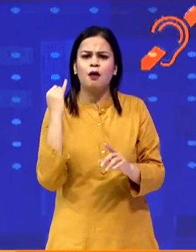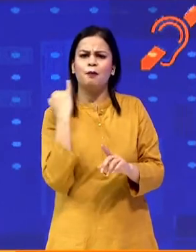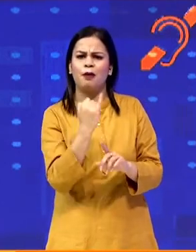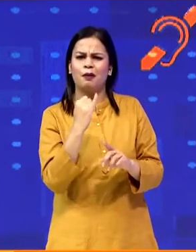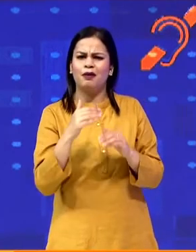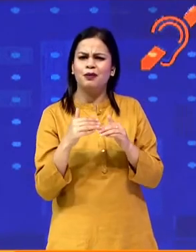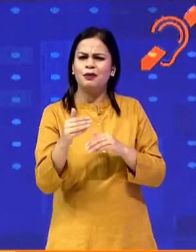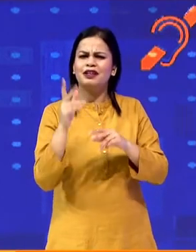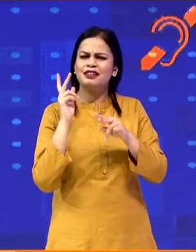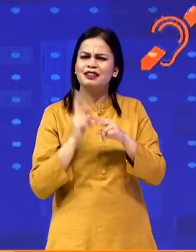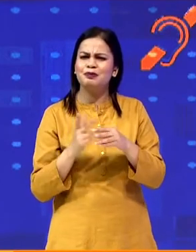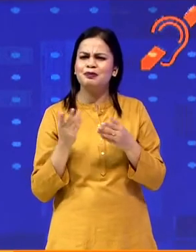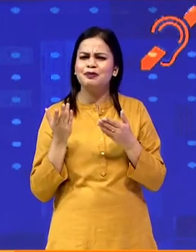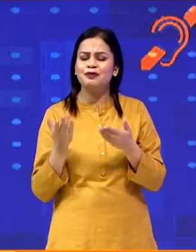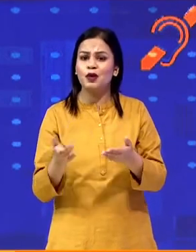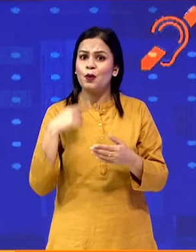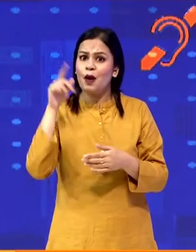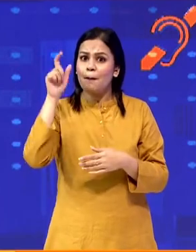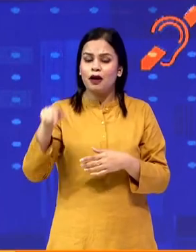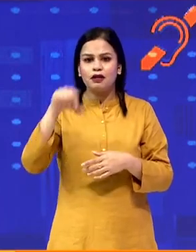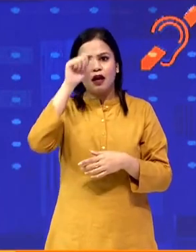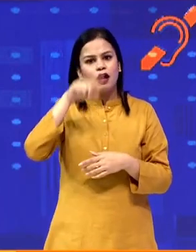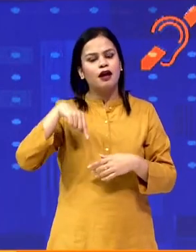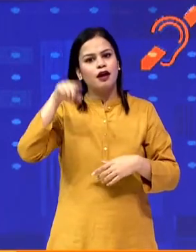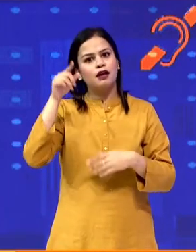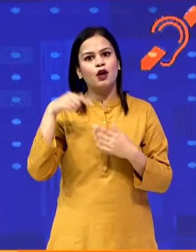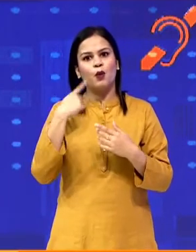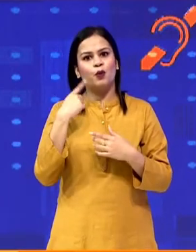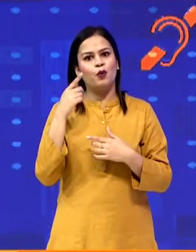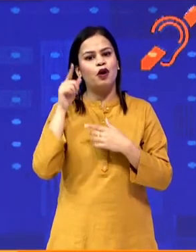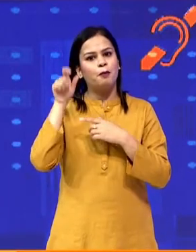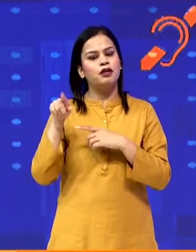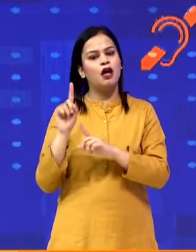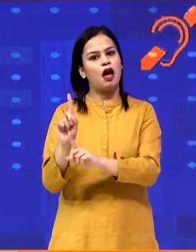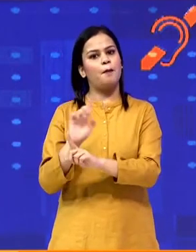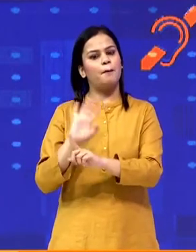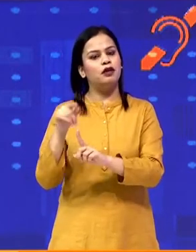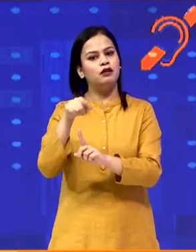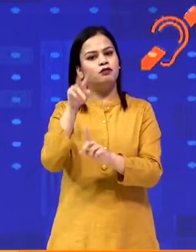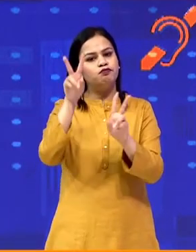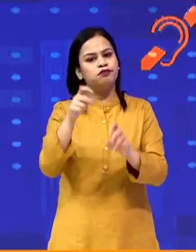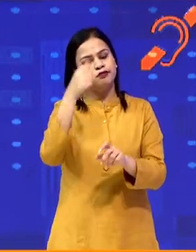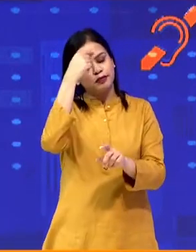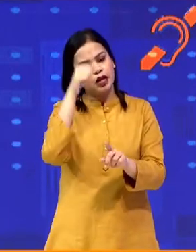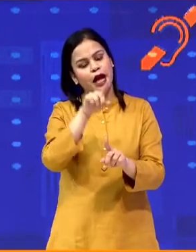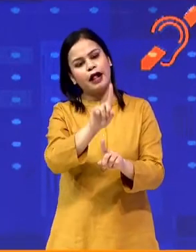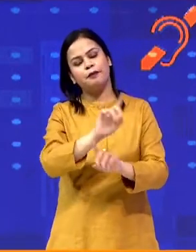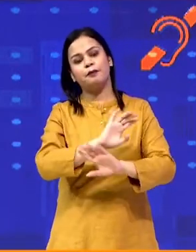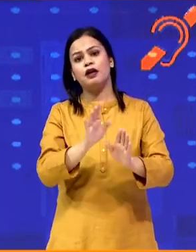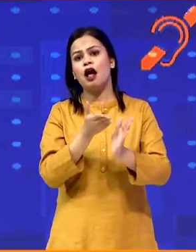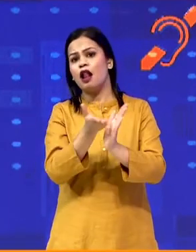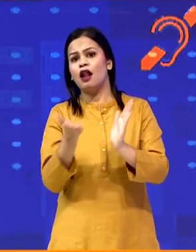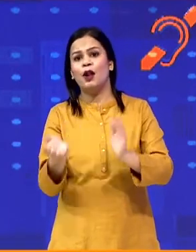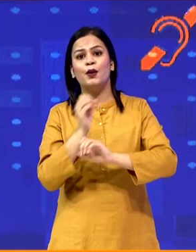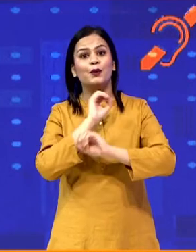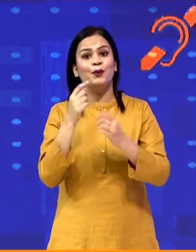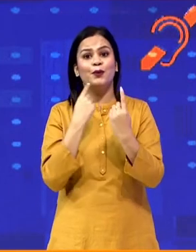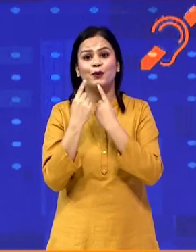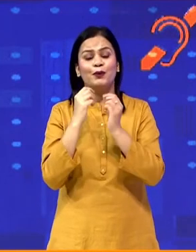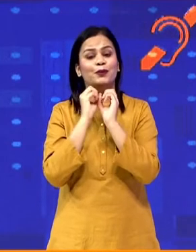9 साल कौन इंसान इस देश में है जो एक ही मुद्दा रहेगा उसके बगैर कुछ रहेगा नहीं अरे हमारी